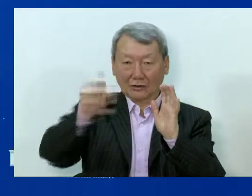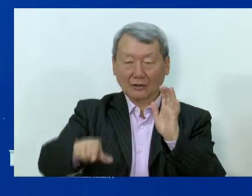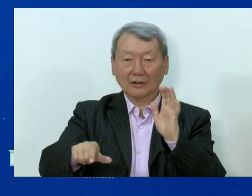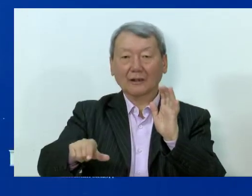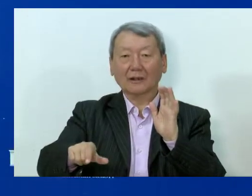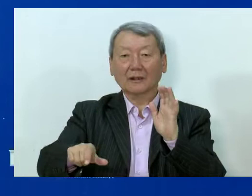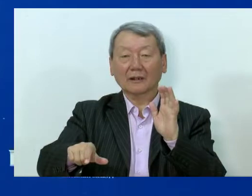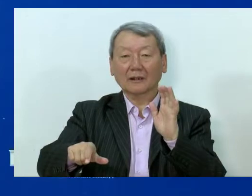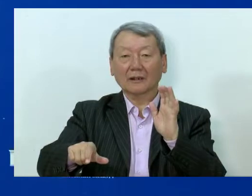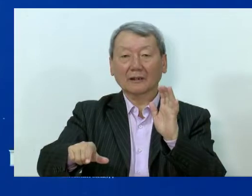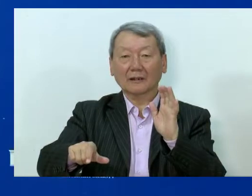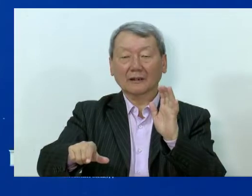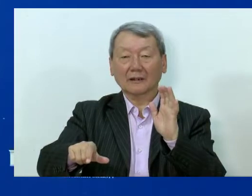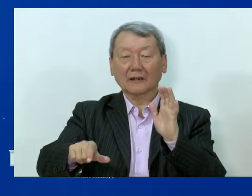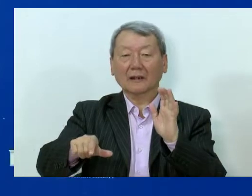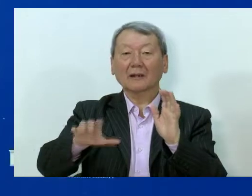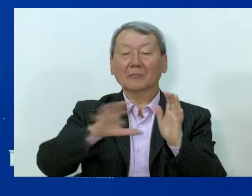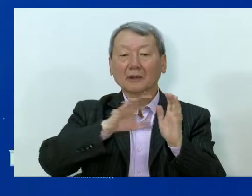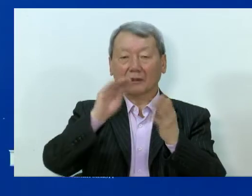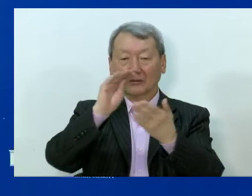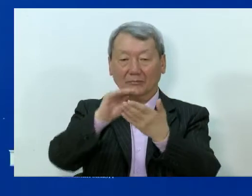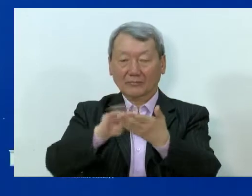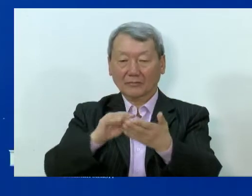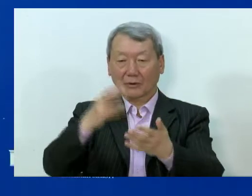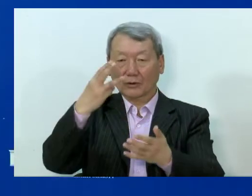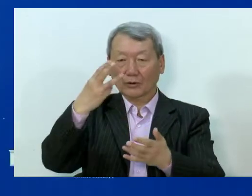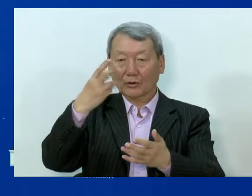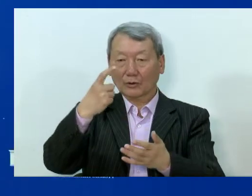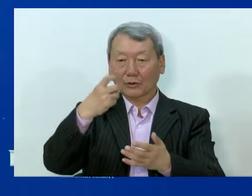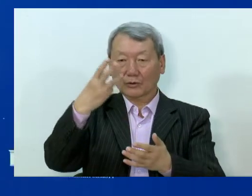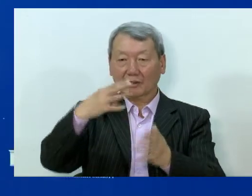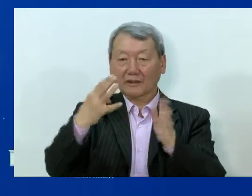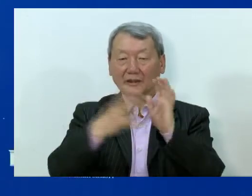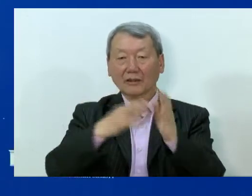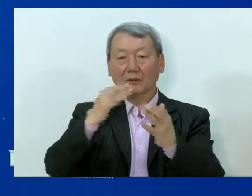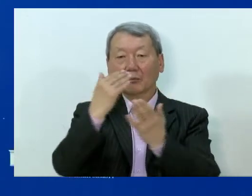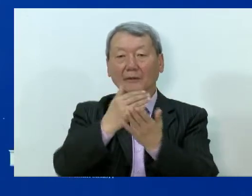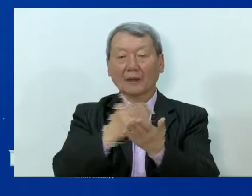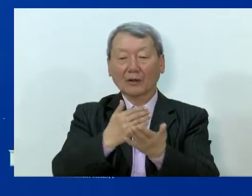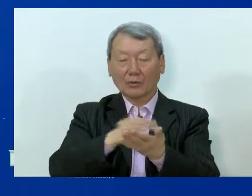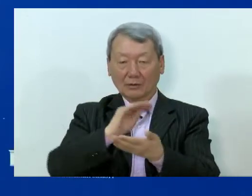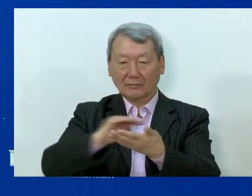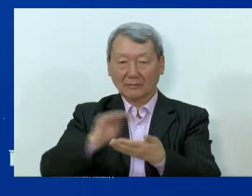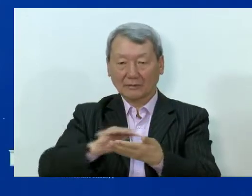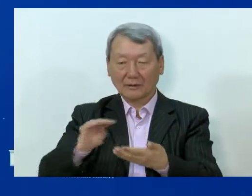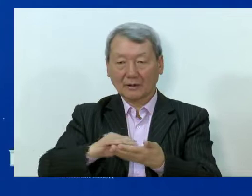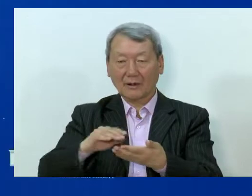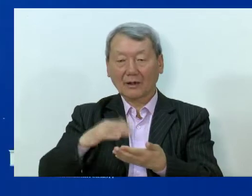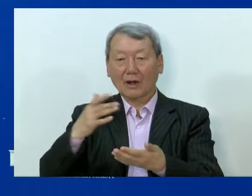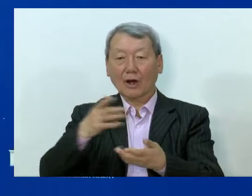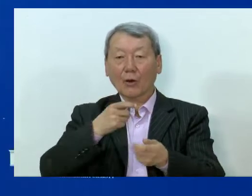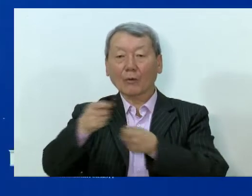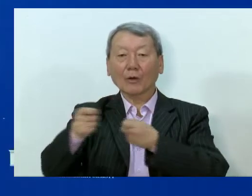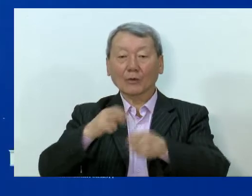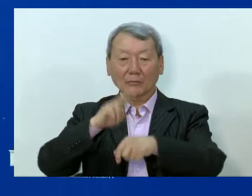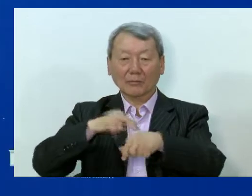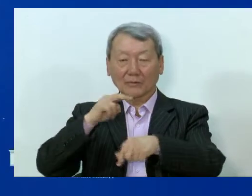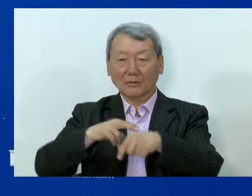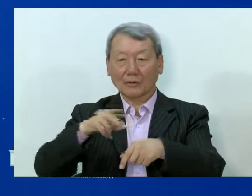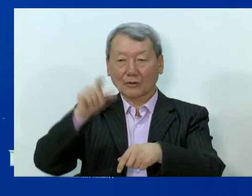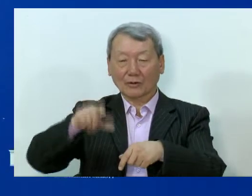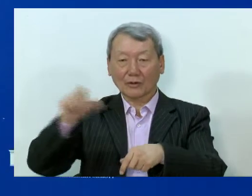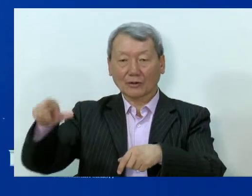а была составлена 139 протоколов со стороны иначе управление патрульной